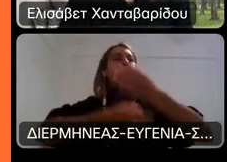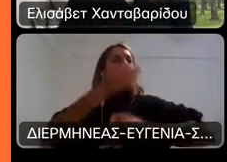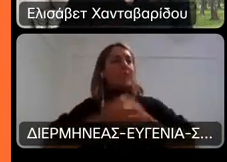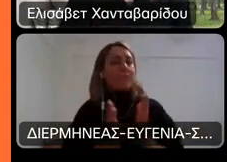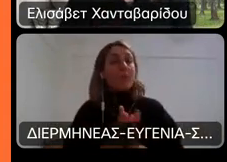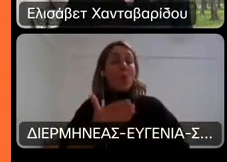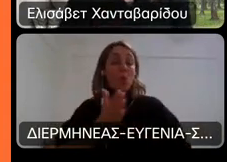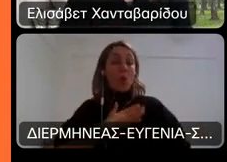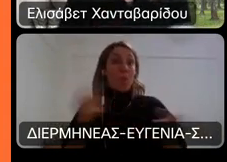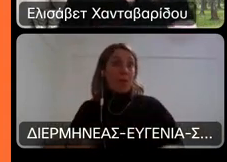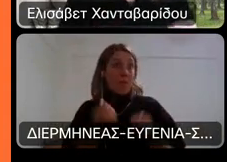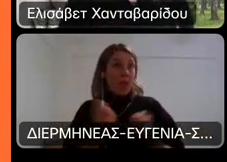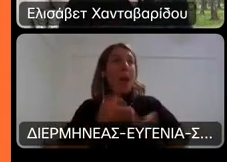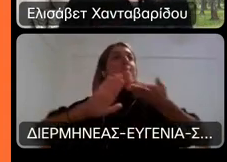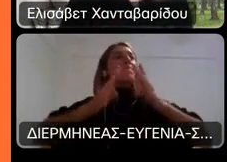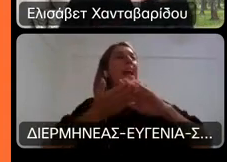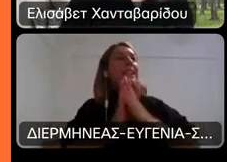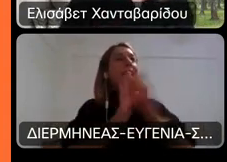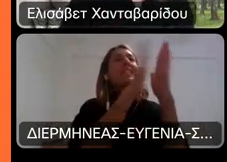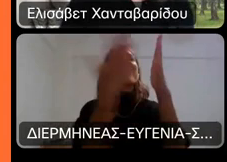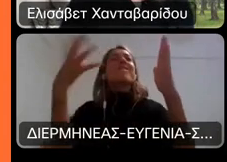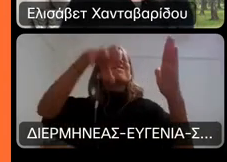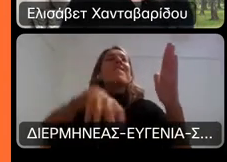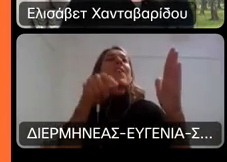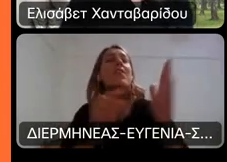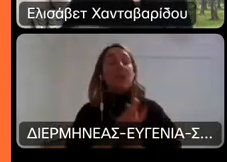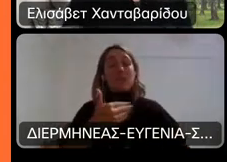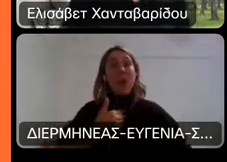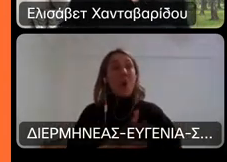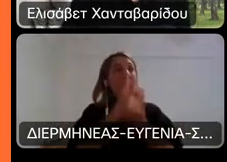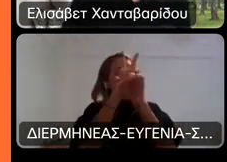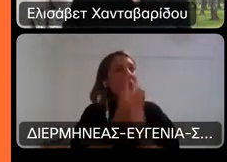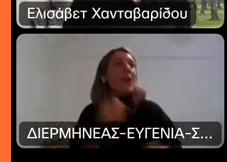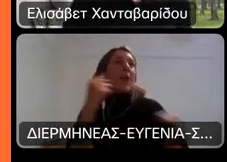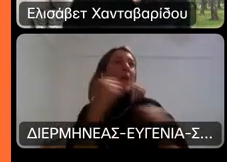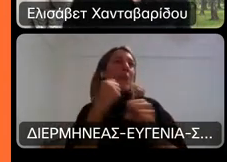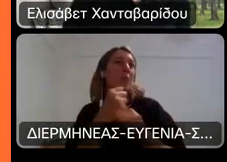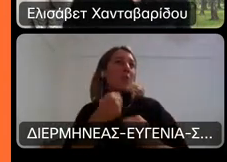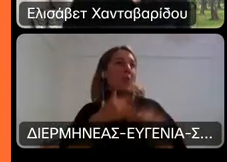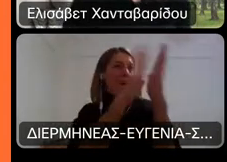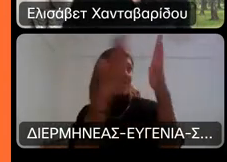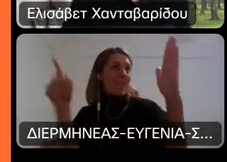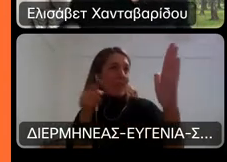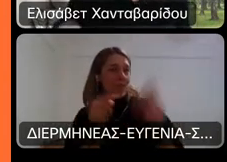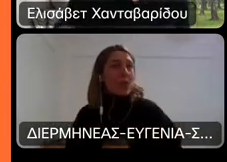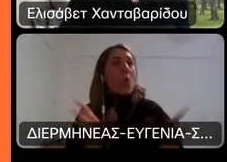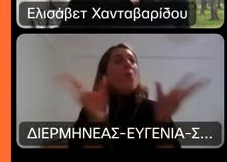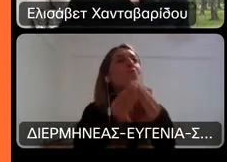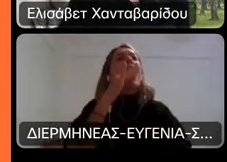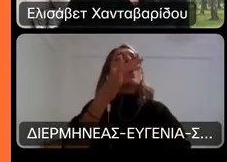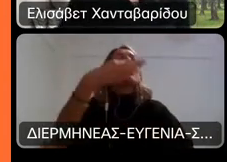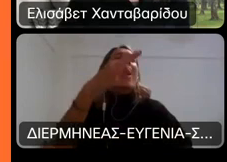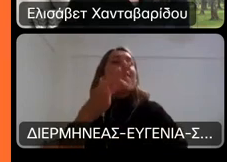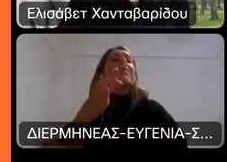μας επάγγελμα, τις πρακτικές που κάνουμε στις βιβλιοθήκες ως βιβλιοθηκονόμος για την έμφυλη και συμπεριληπτική γλώσσα και ορολογία,